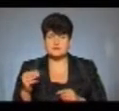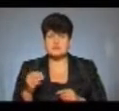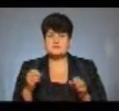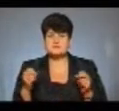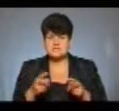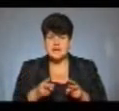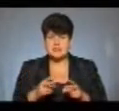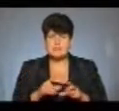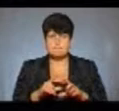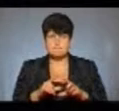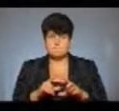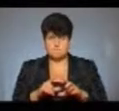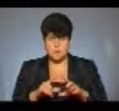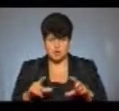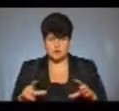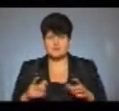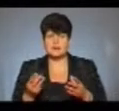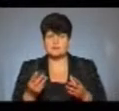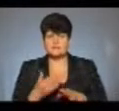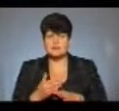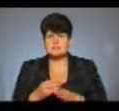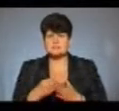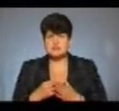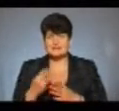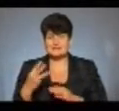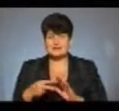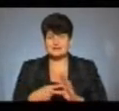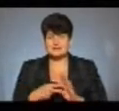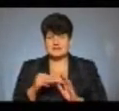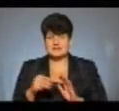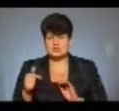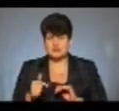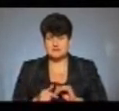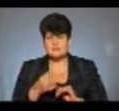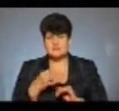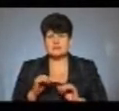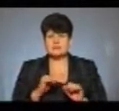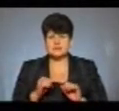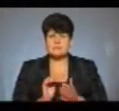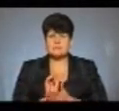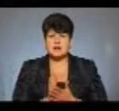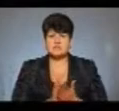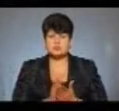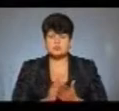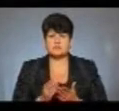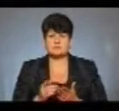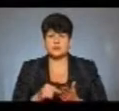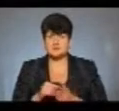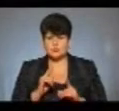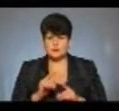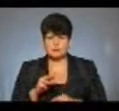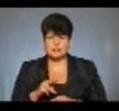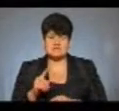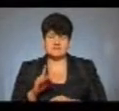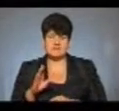тимчасових блоків, на встановлення яких із бюджету виділили 37 тисяч гривень, повідомила керівниця прес-служби Тернопільської міськради Мар'яна Зварич.